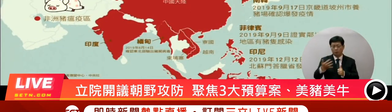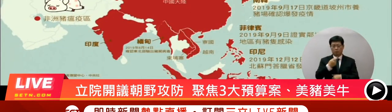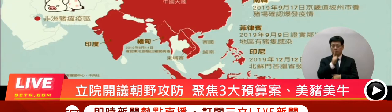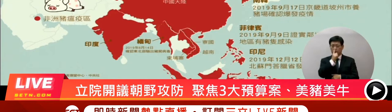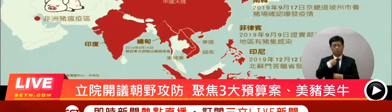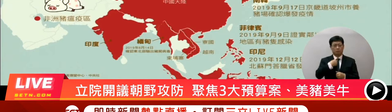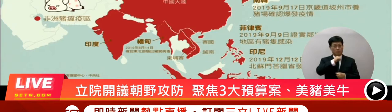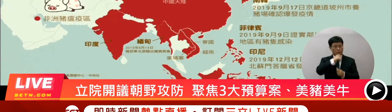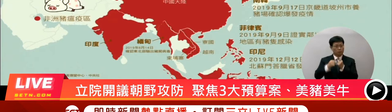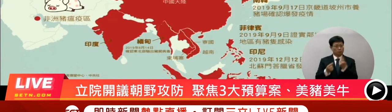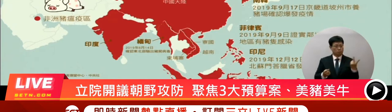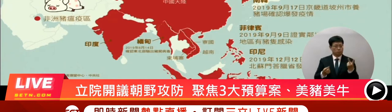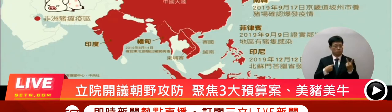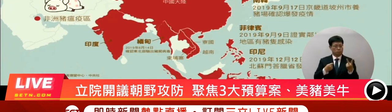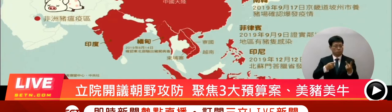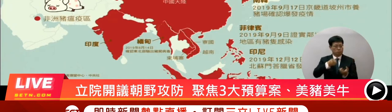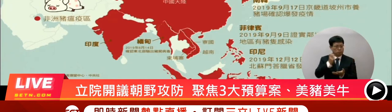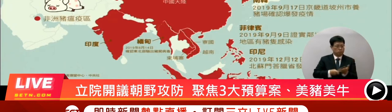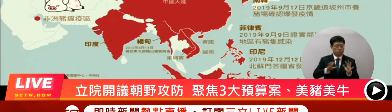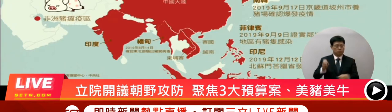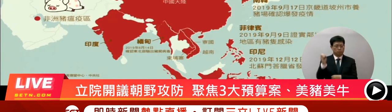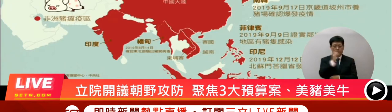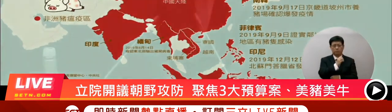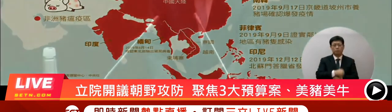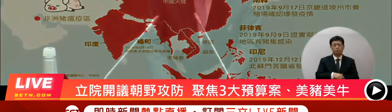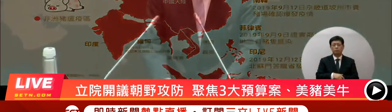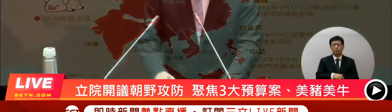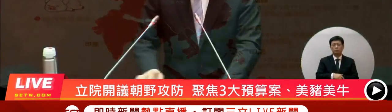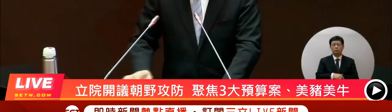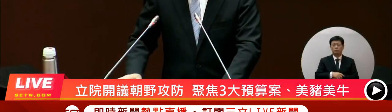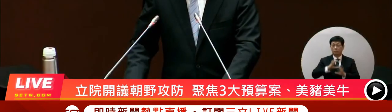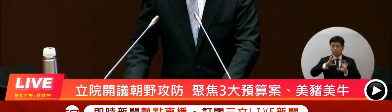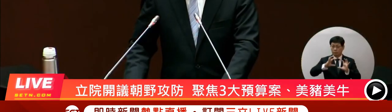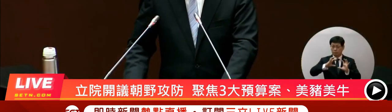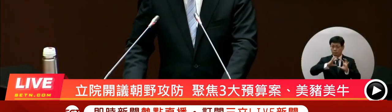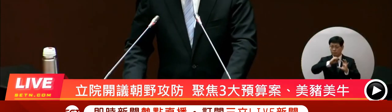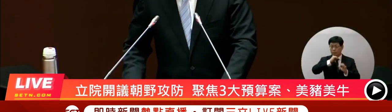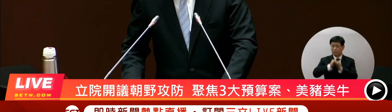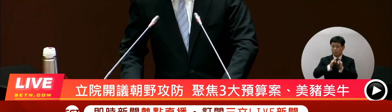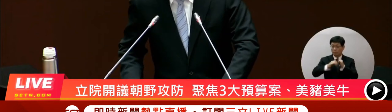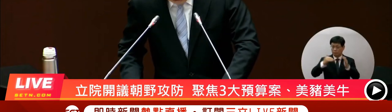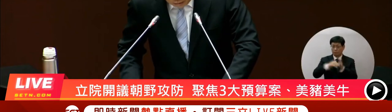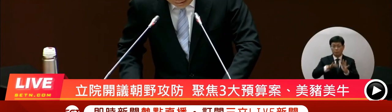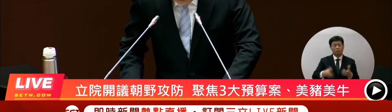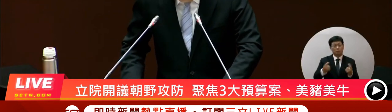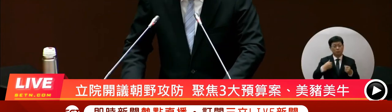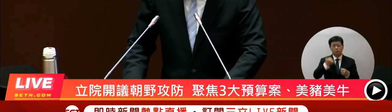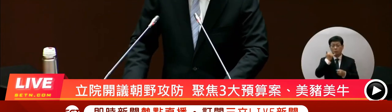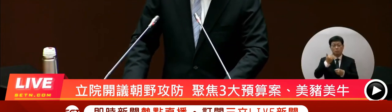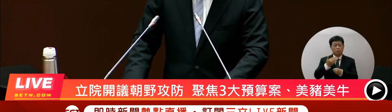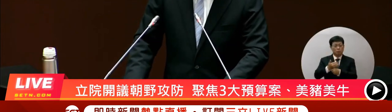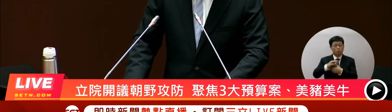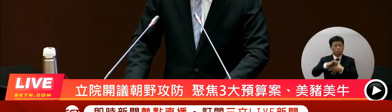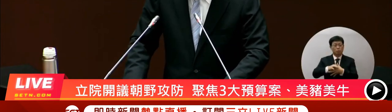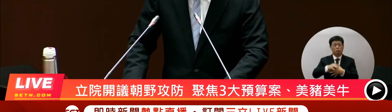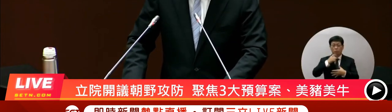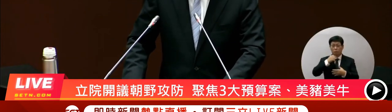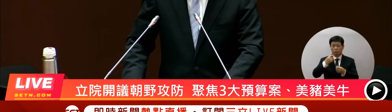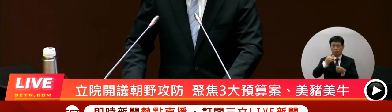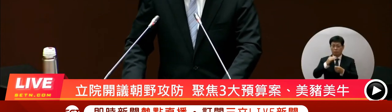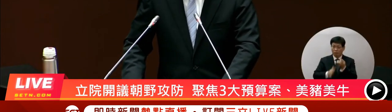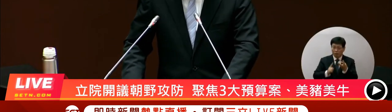跟日本守住了，而国人到今天还有卤肉饭、贡丸，所